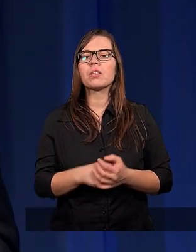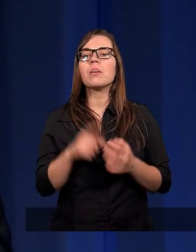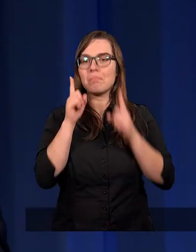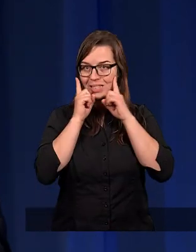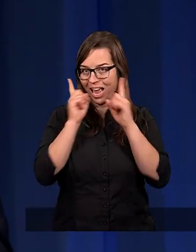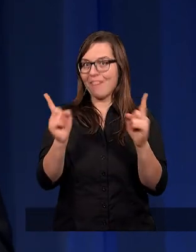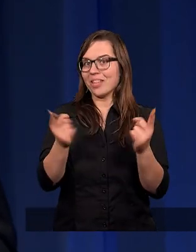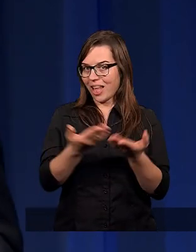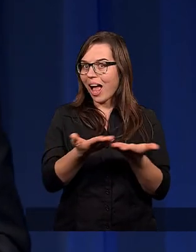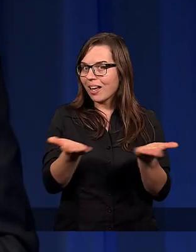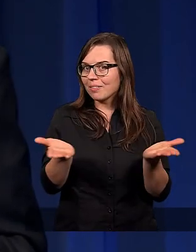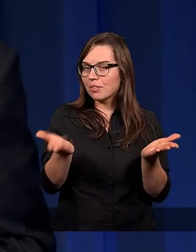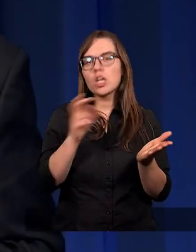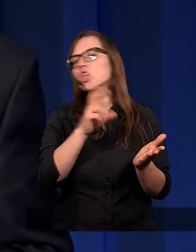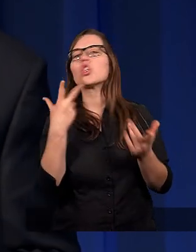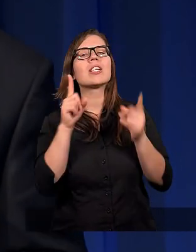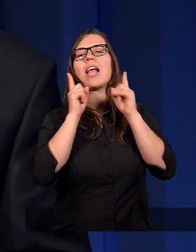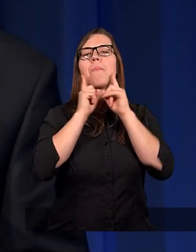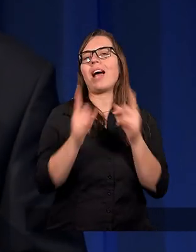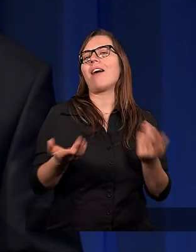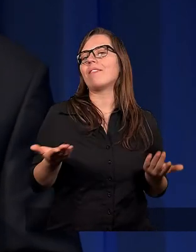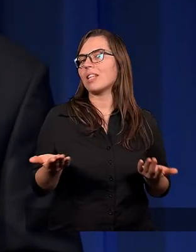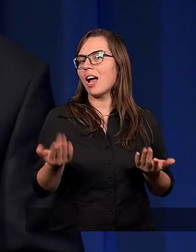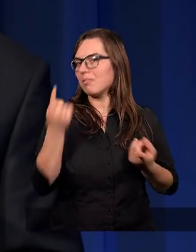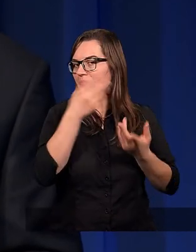Prawda czy nieprawda?